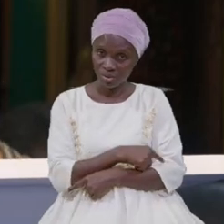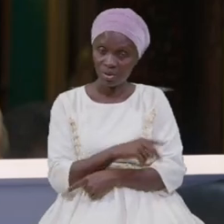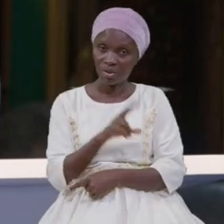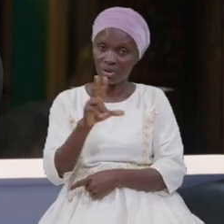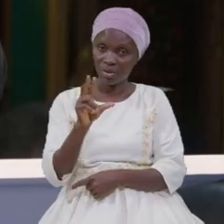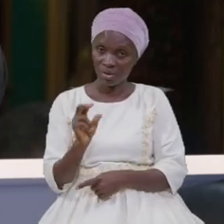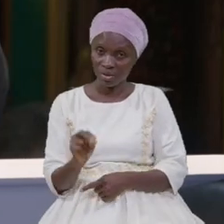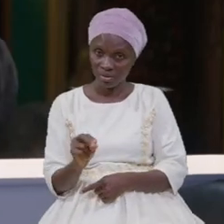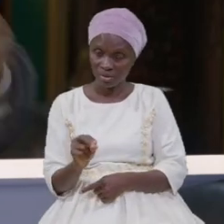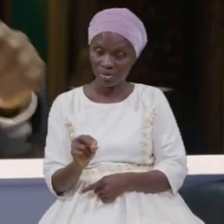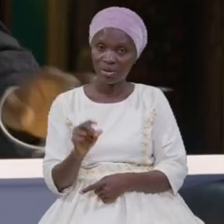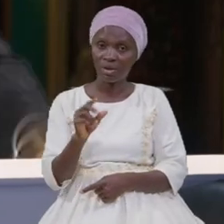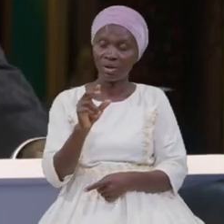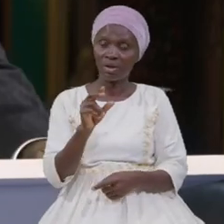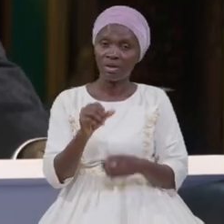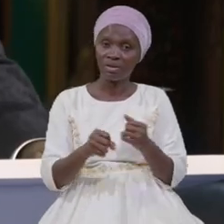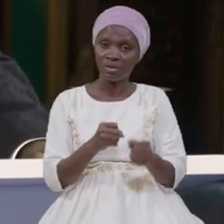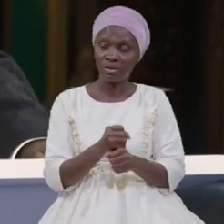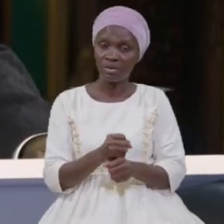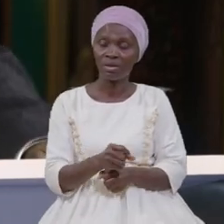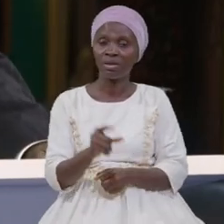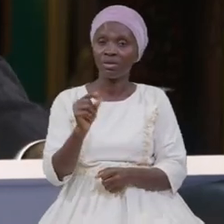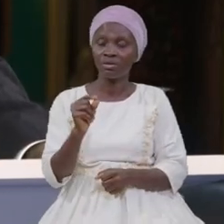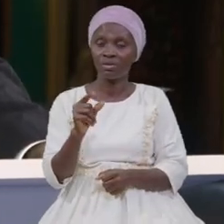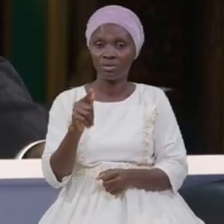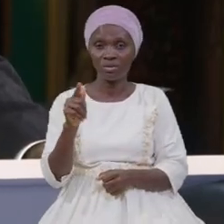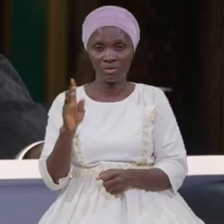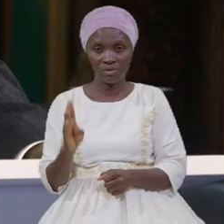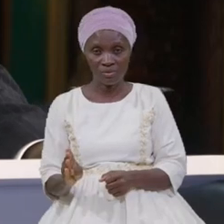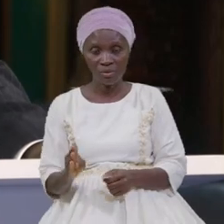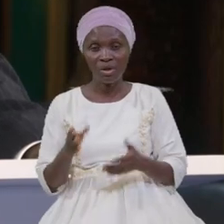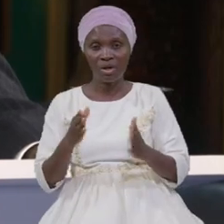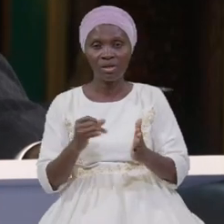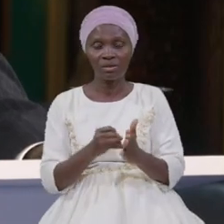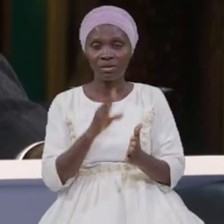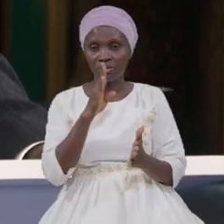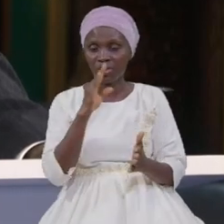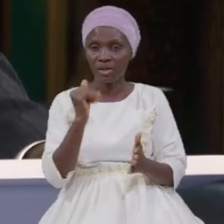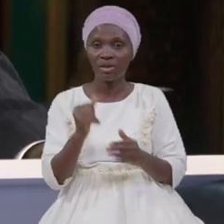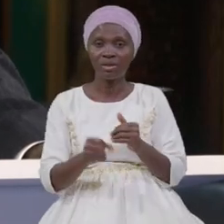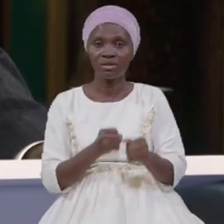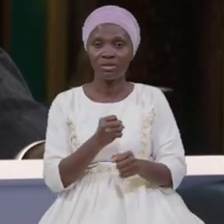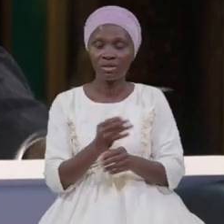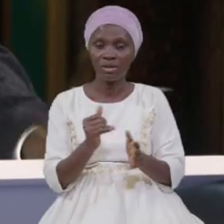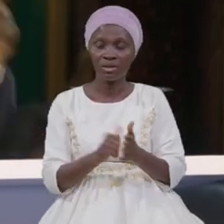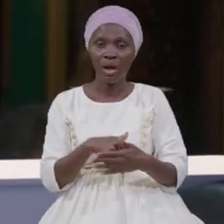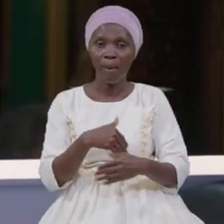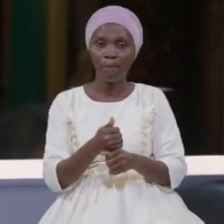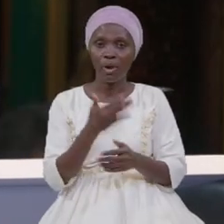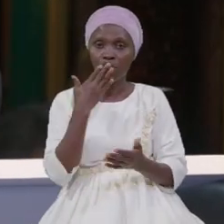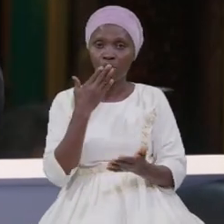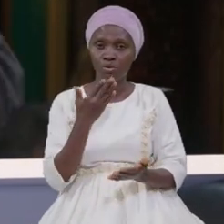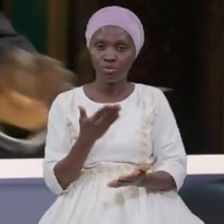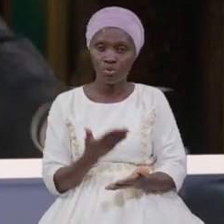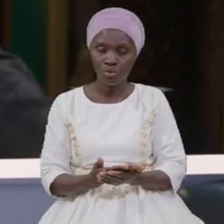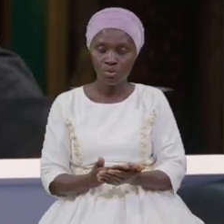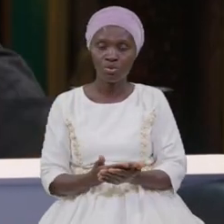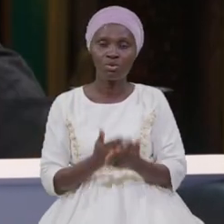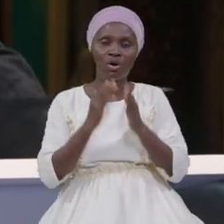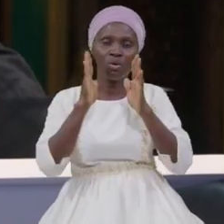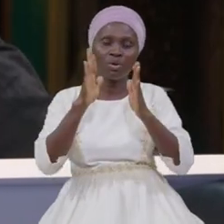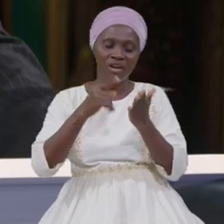remarquable dans votre vie et vous en ferez toujours référence. Et vous pourrez